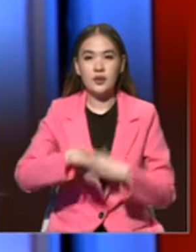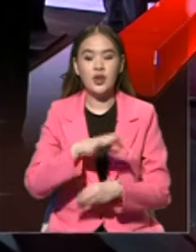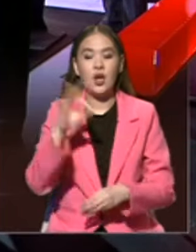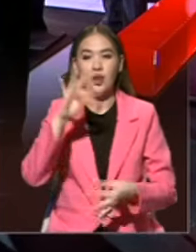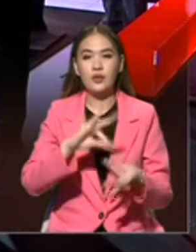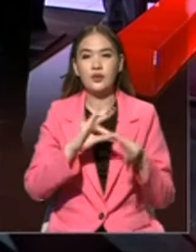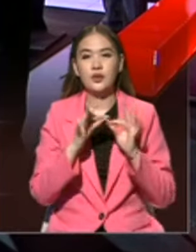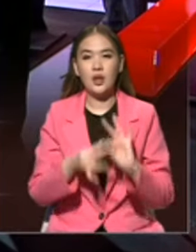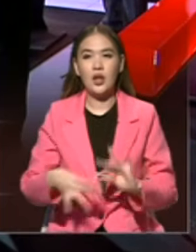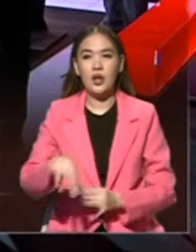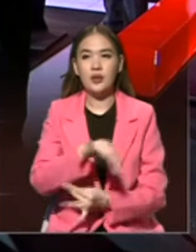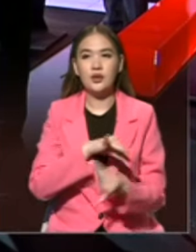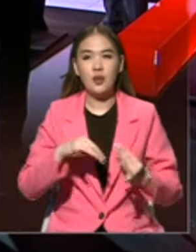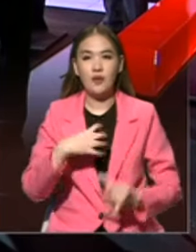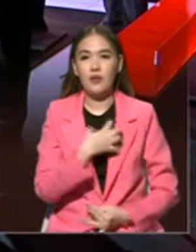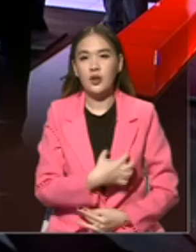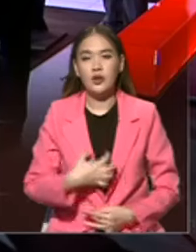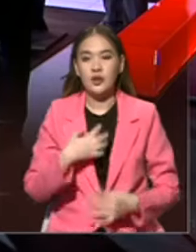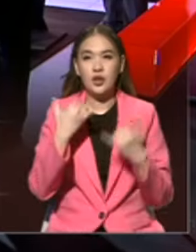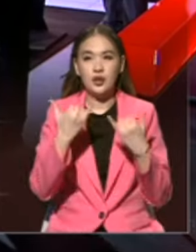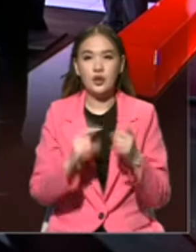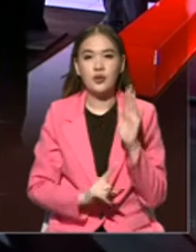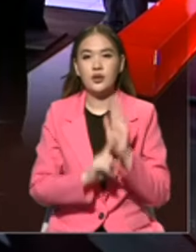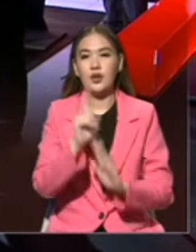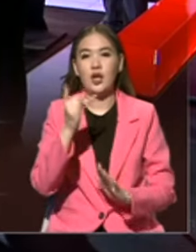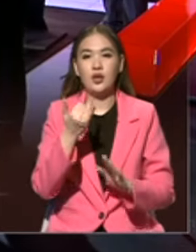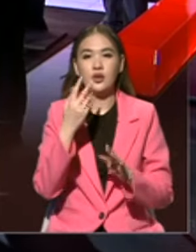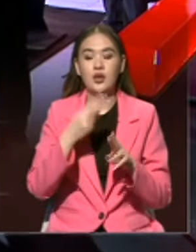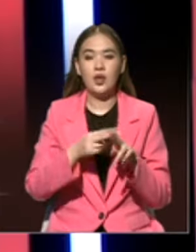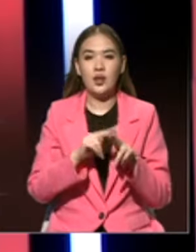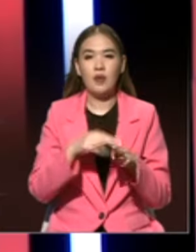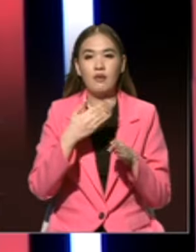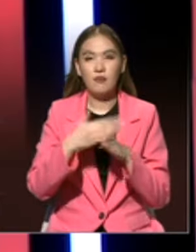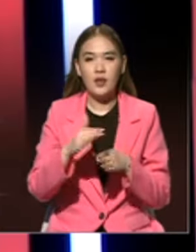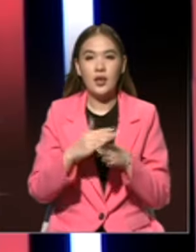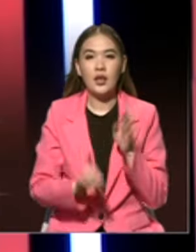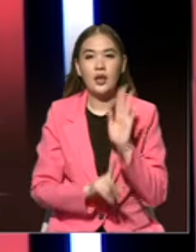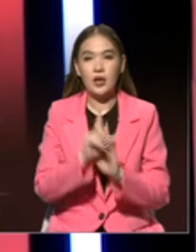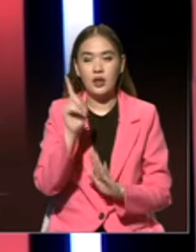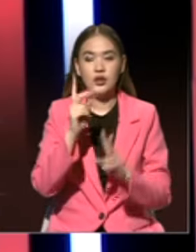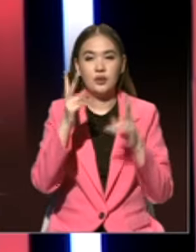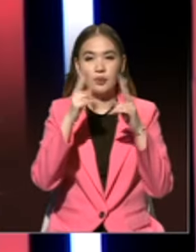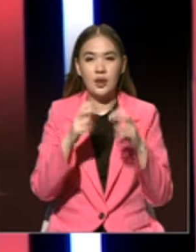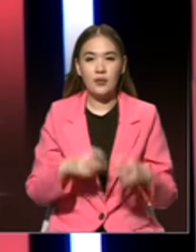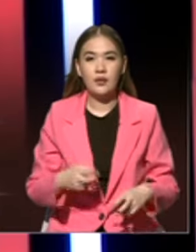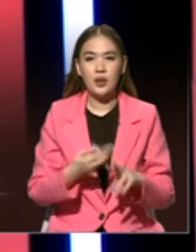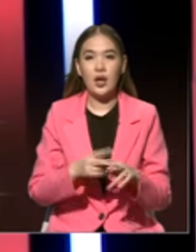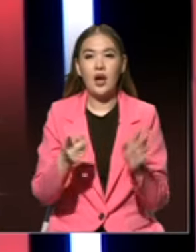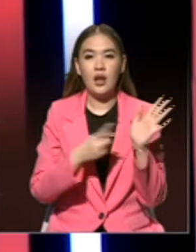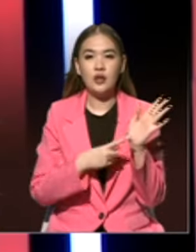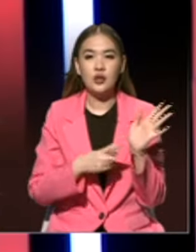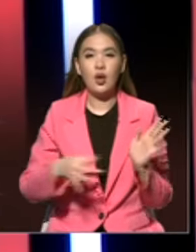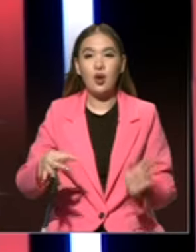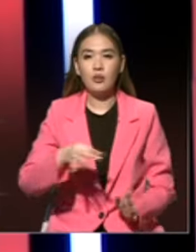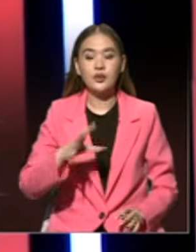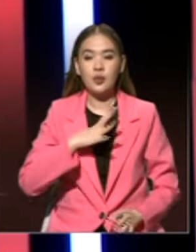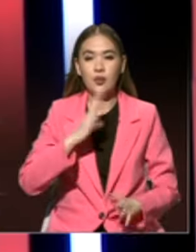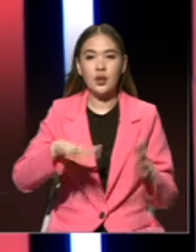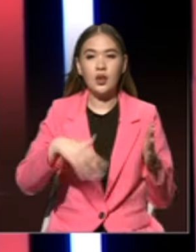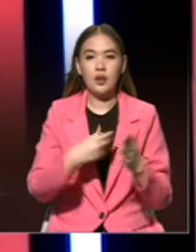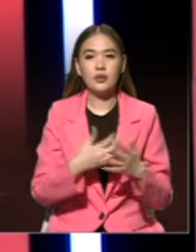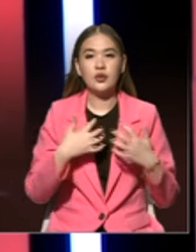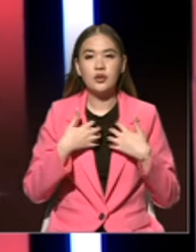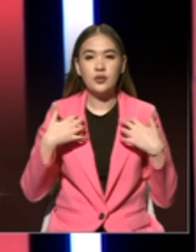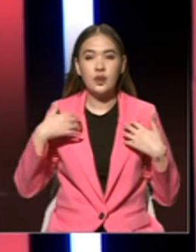мәселесі кейбір жерлерде қазірден бастап төлене бастапты. Тіпті керек десеңіз, Қарағанды облысында біз айтып отырған өтемақы малдың